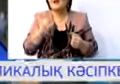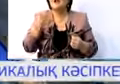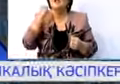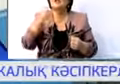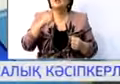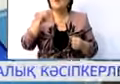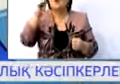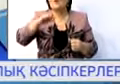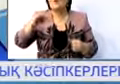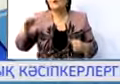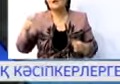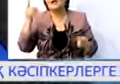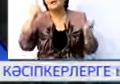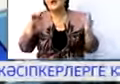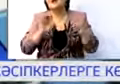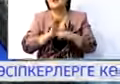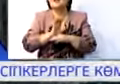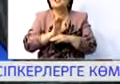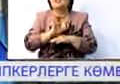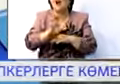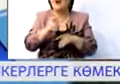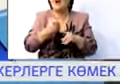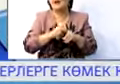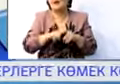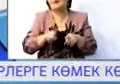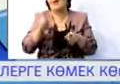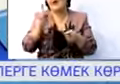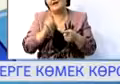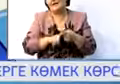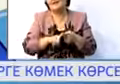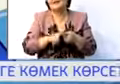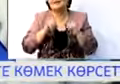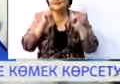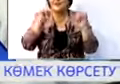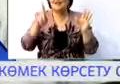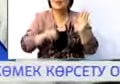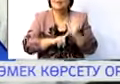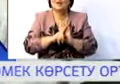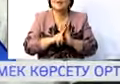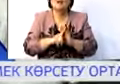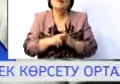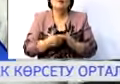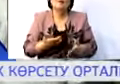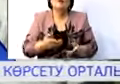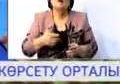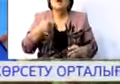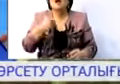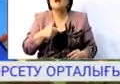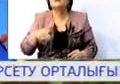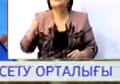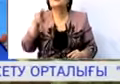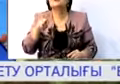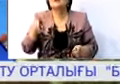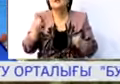жетістіктерімді оқушыларымды шығарып, оқушыларымды көрсетіп, солар арқылы танылғым келеді. Шығыстың жарық жұлдызы Ғанидай